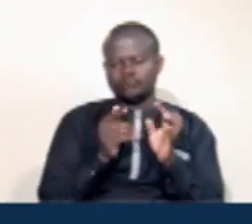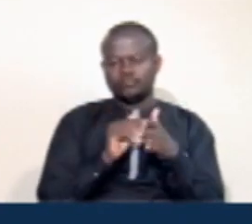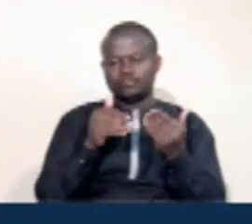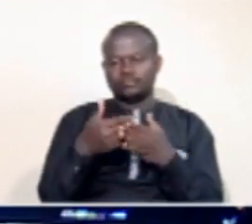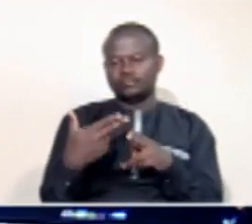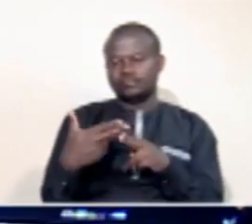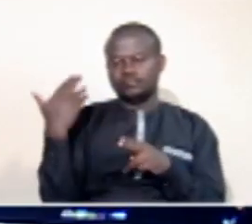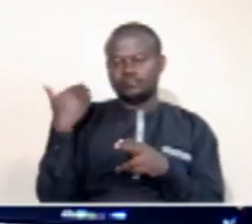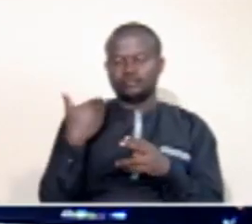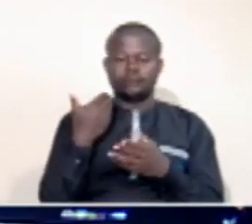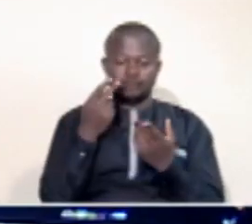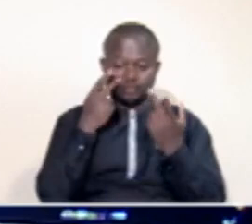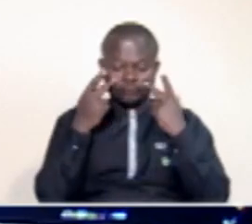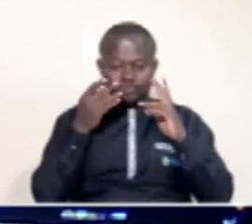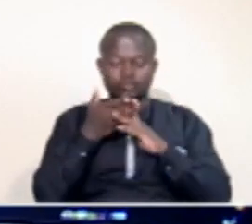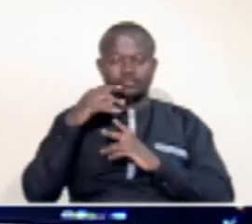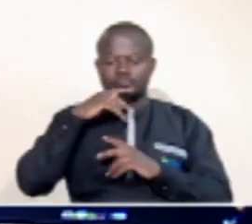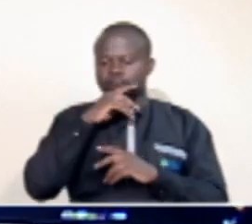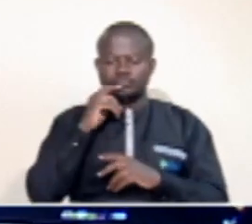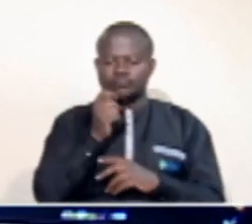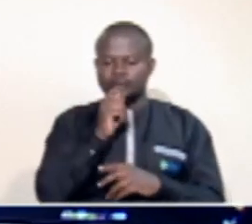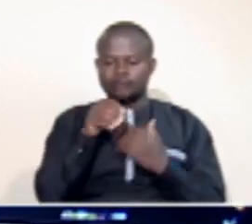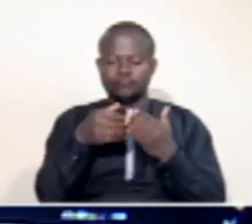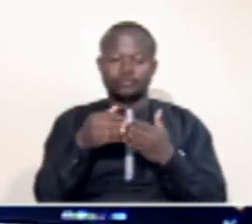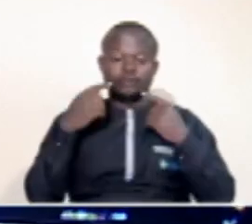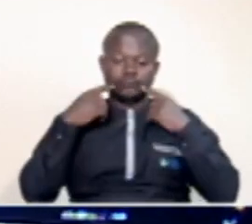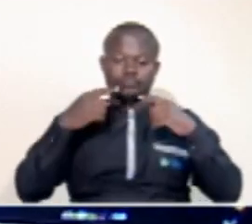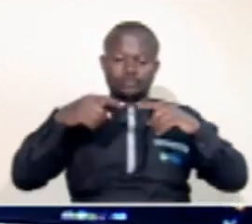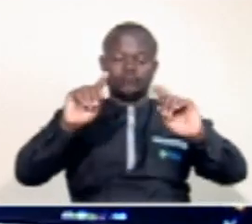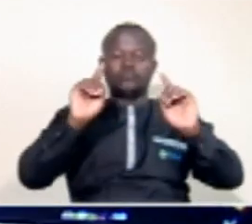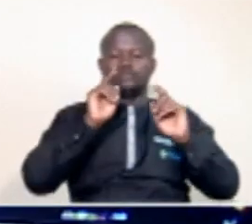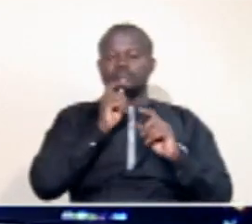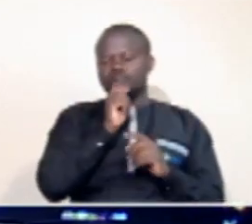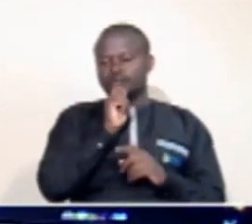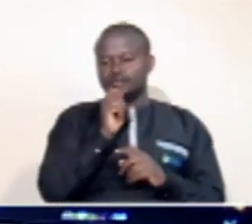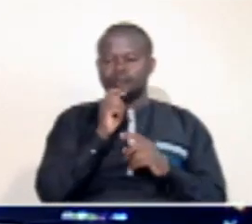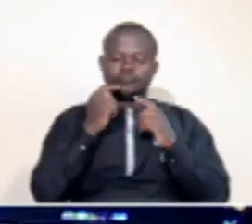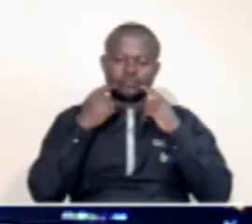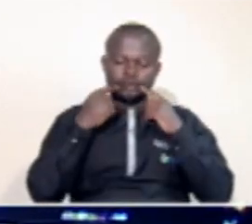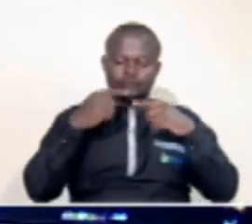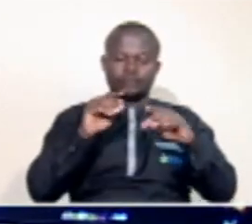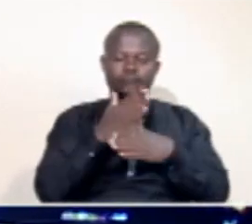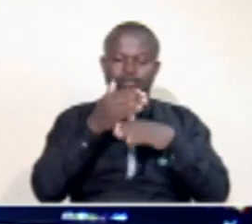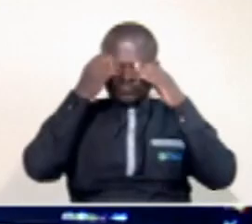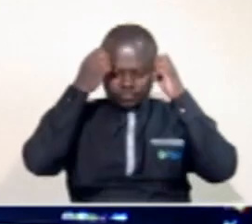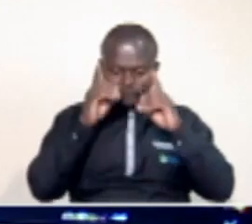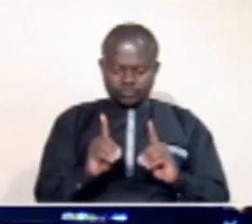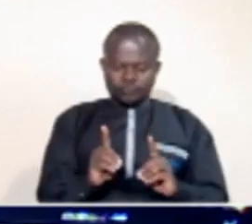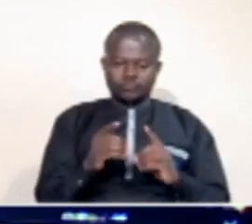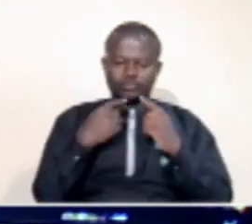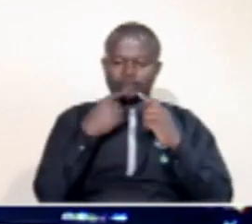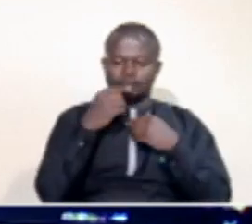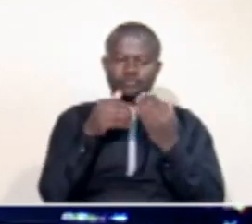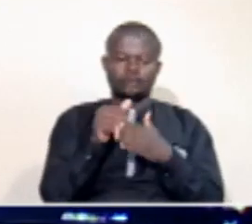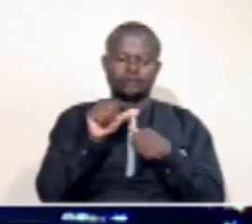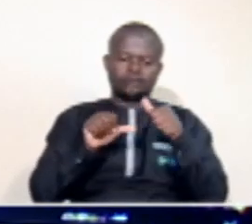kanya gato kashize mwabibonye ku mbuga nkoranyambaga ahacicikanaga itangazo rya Ministeri y'Uburezi irivuga